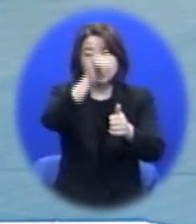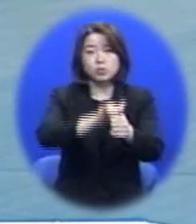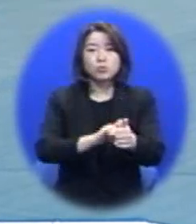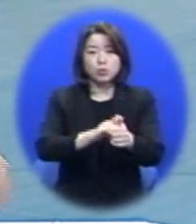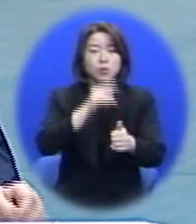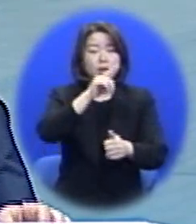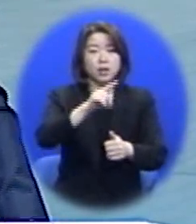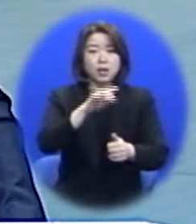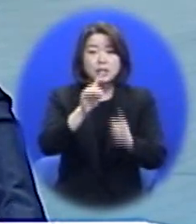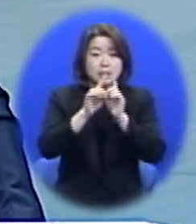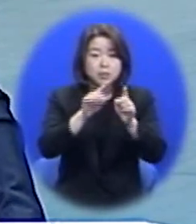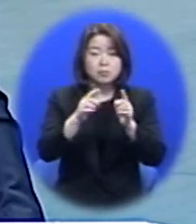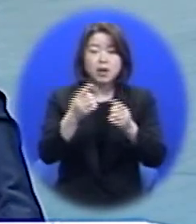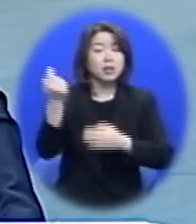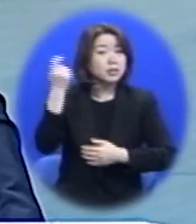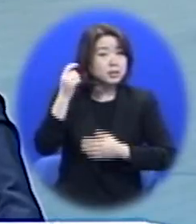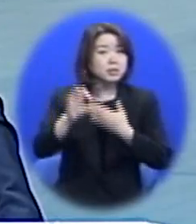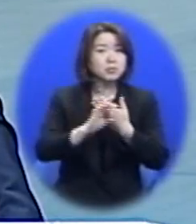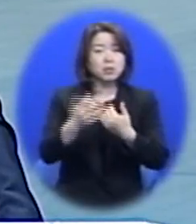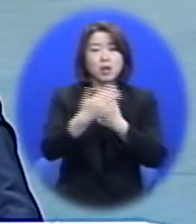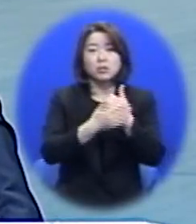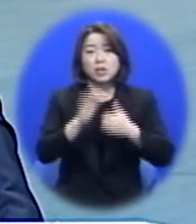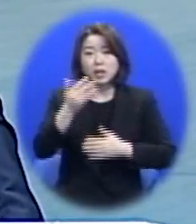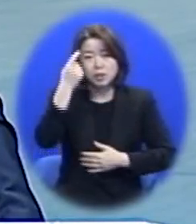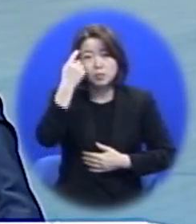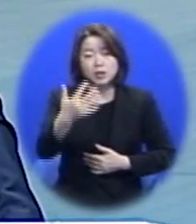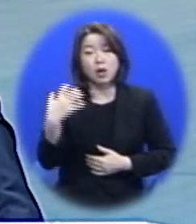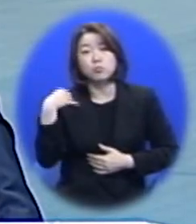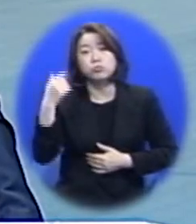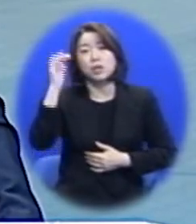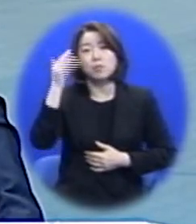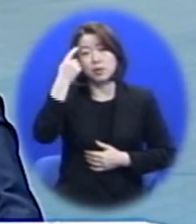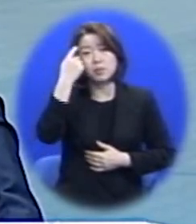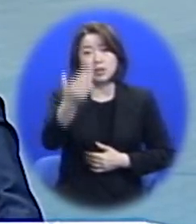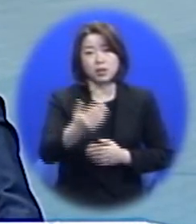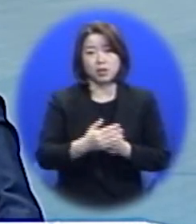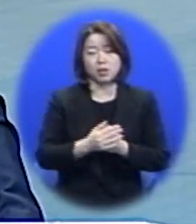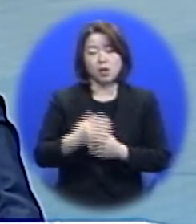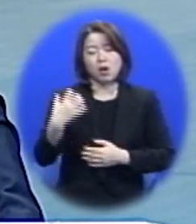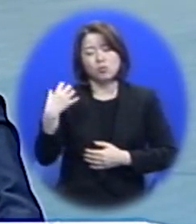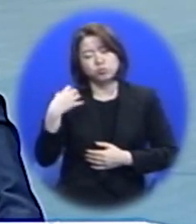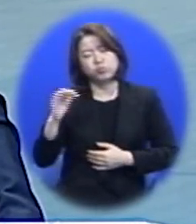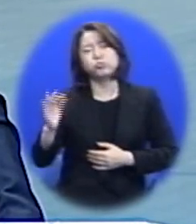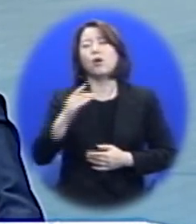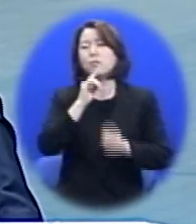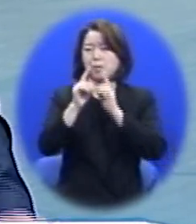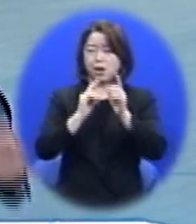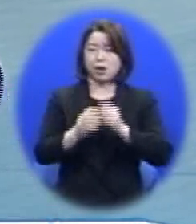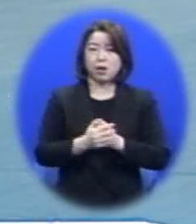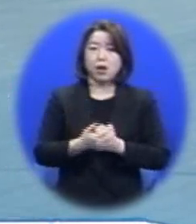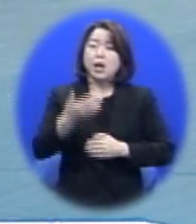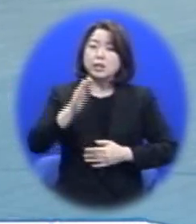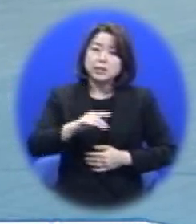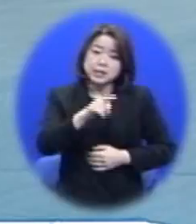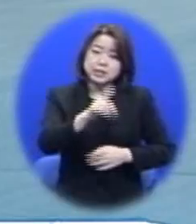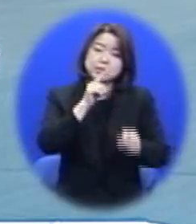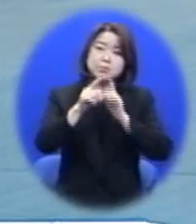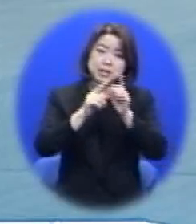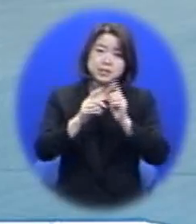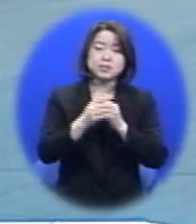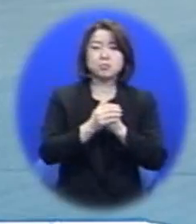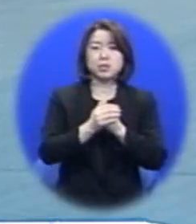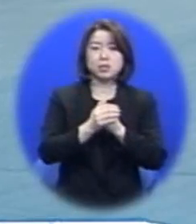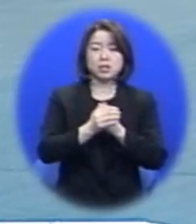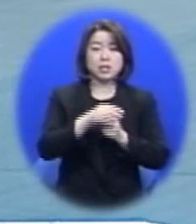그런 말 들으면 은혜가 됩니까? 부담이 됩니까? 부담스러운 말씀이죠. 그런데 그 말씀이 서머나